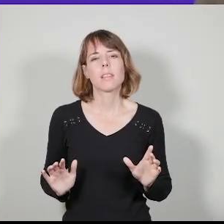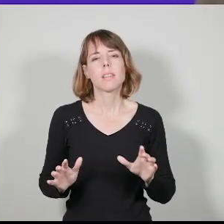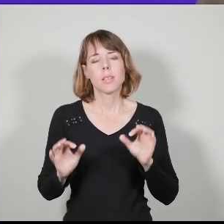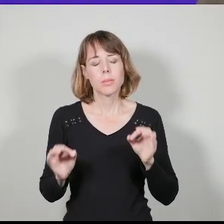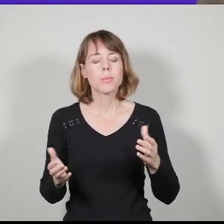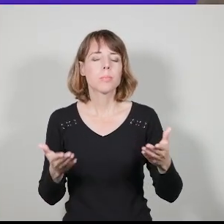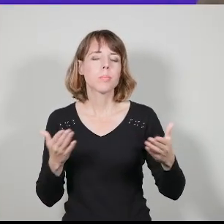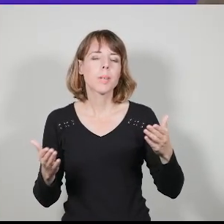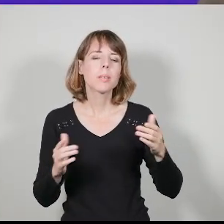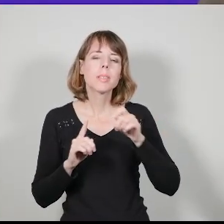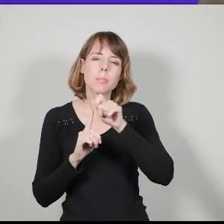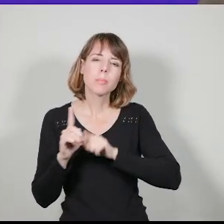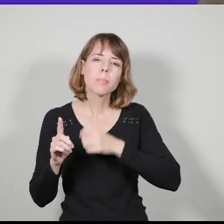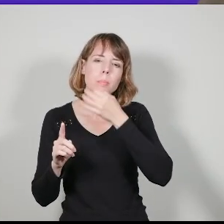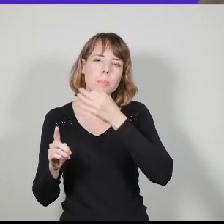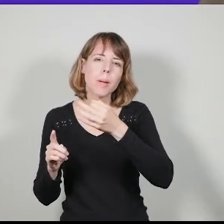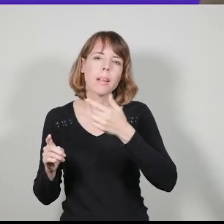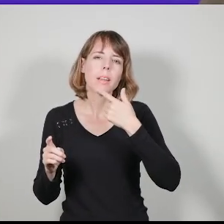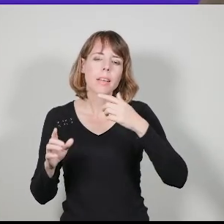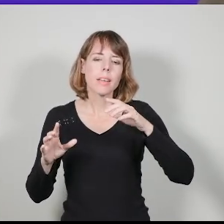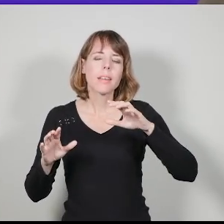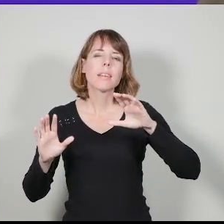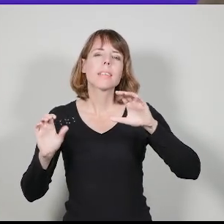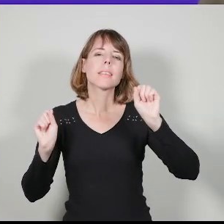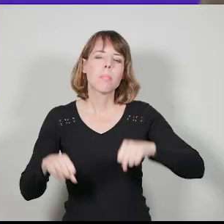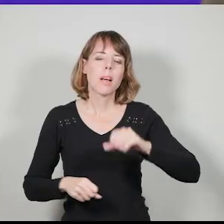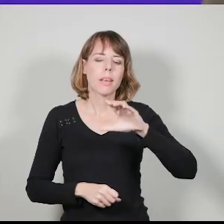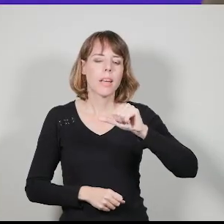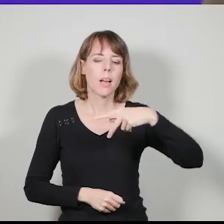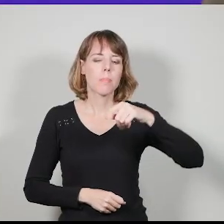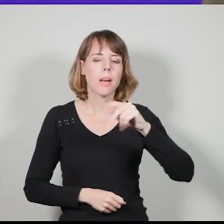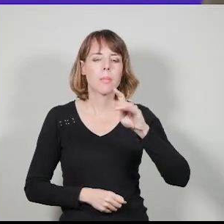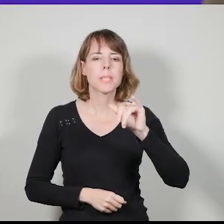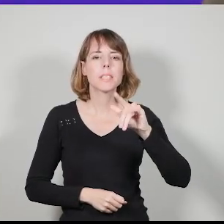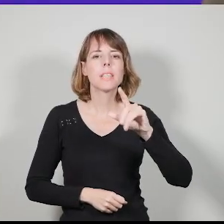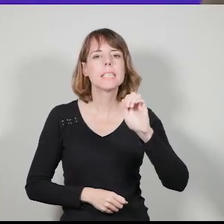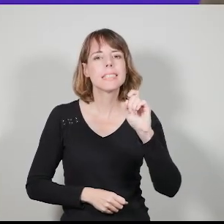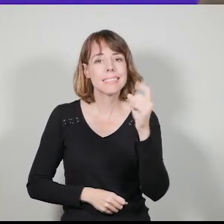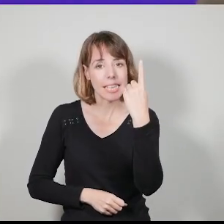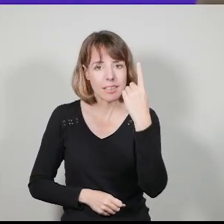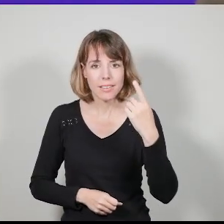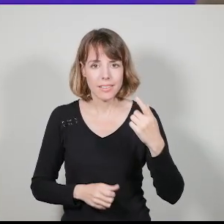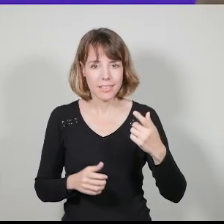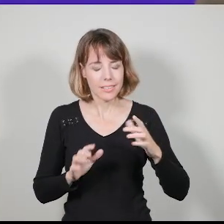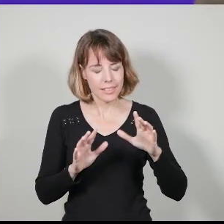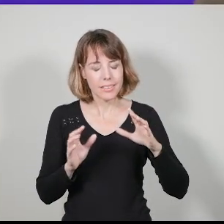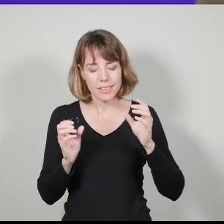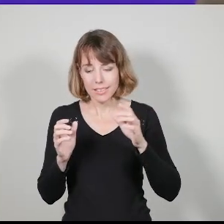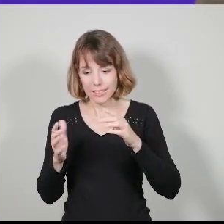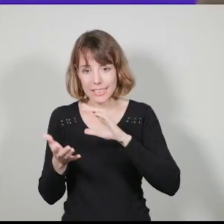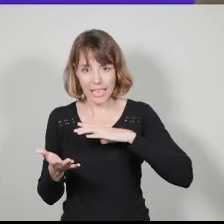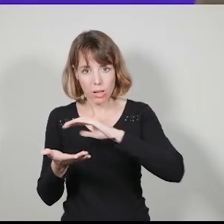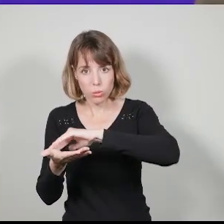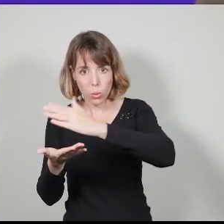évoque quand il parle de capacité, c'est-à-dire que ce n'est pas le tout de regarder les ressources qui sont mises à disposition des individus ou